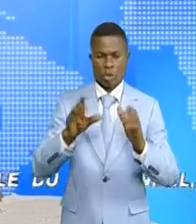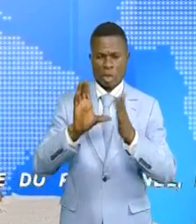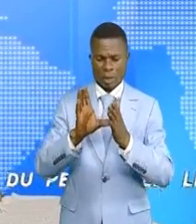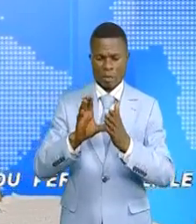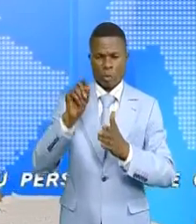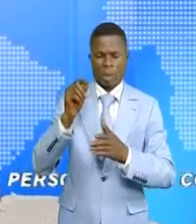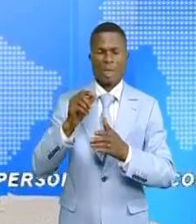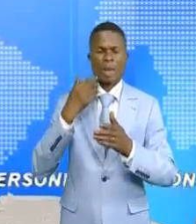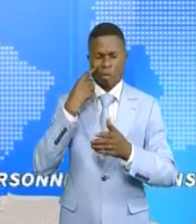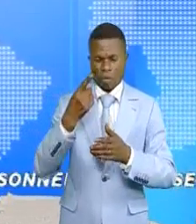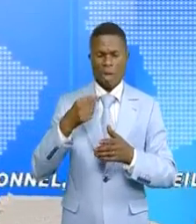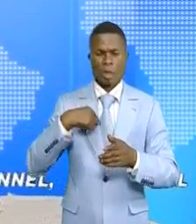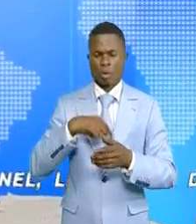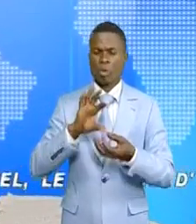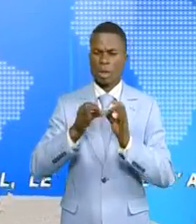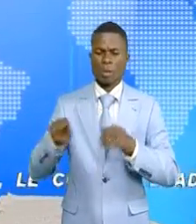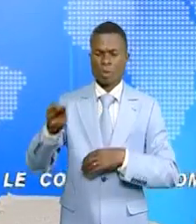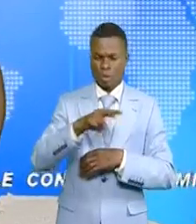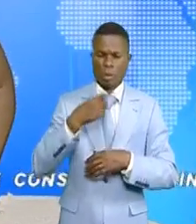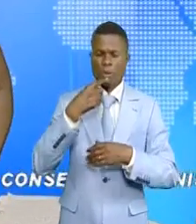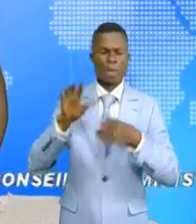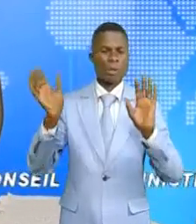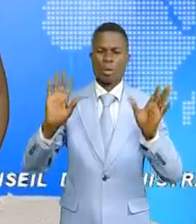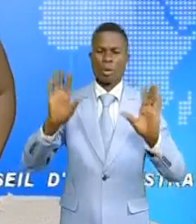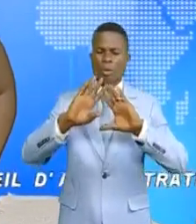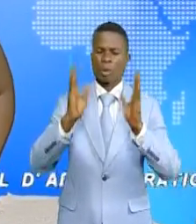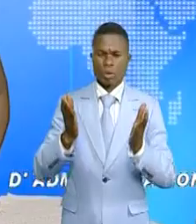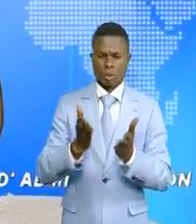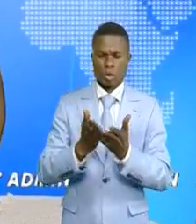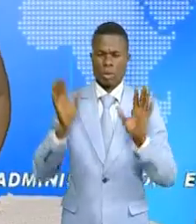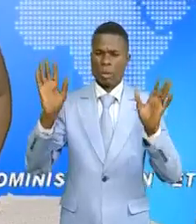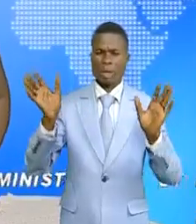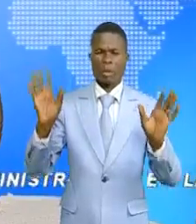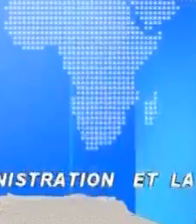20h à Anita Luambois, paix et grâce dans vos maisons. Au revoir et à la prochaine.